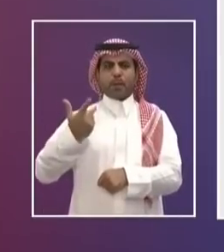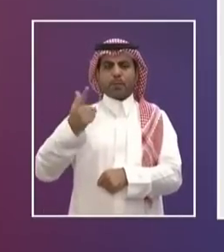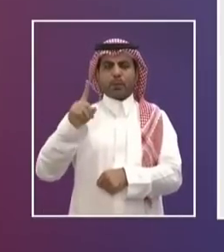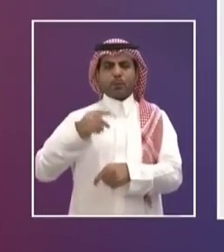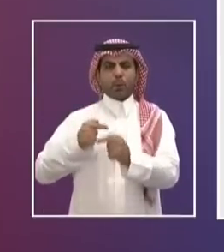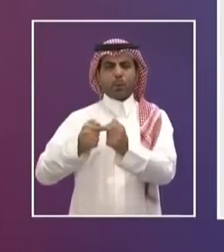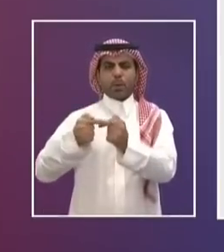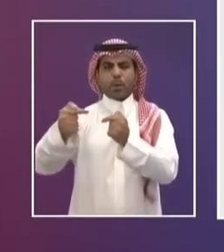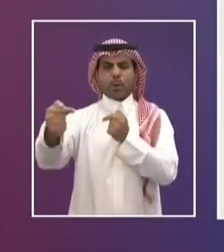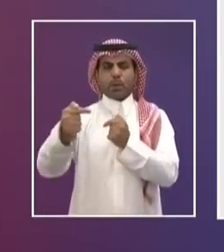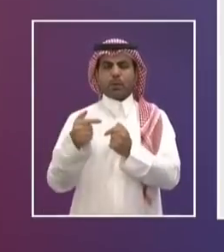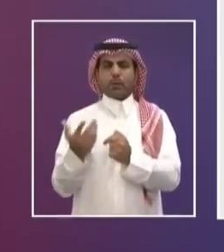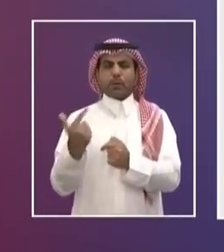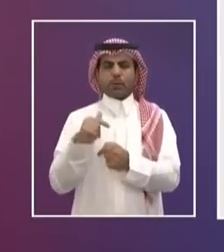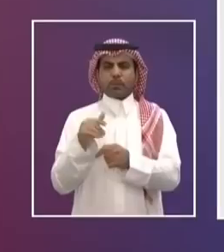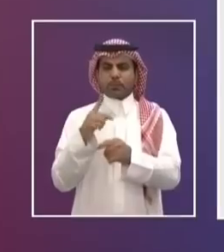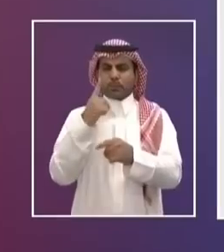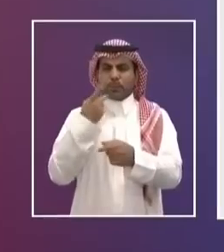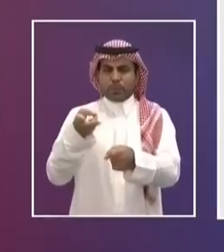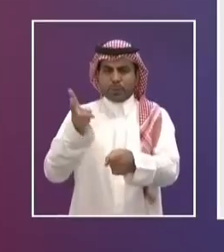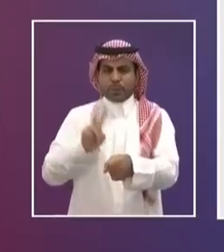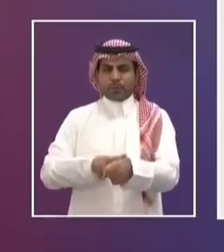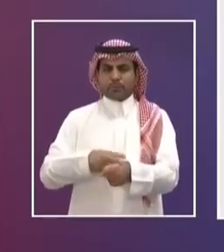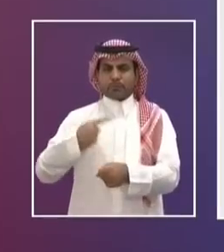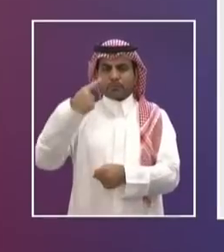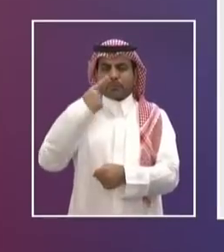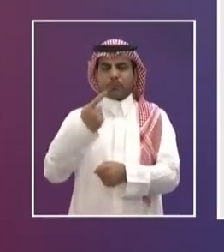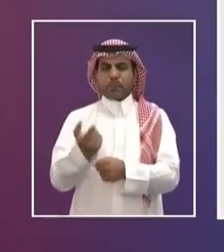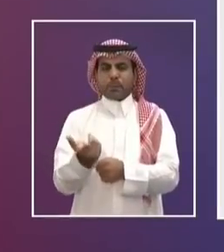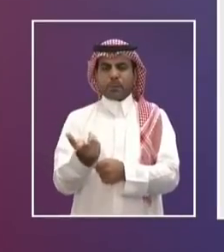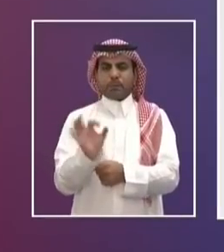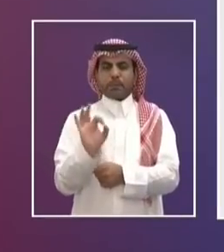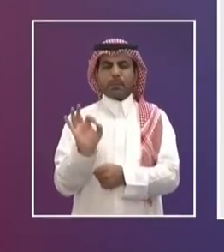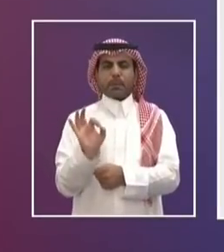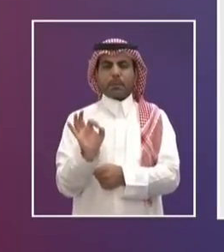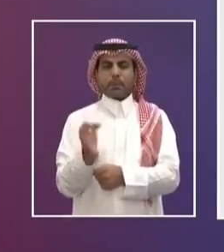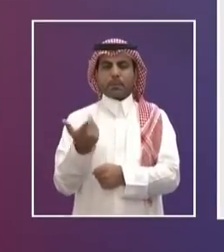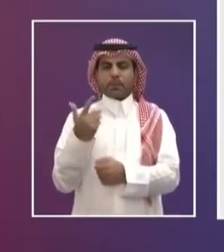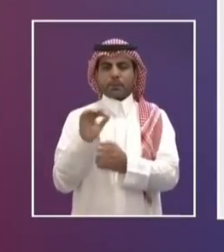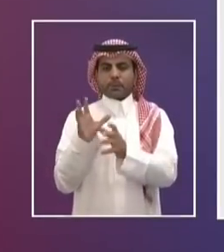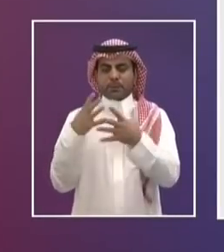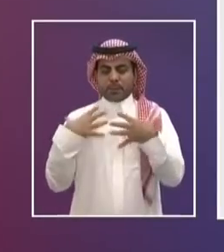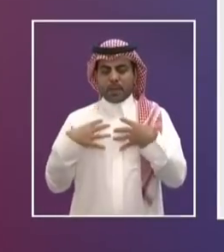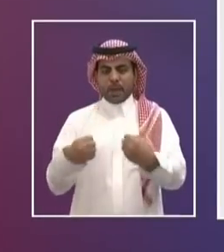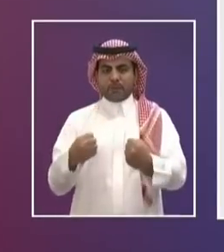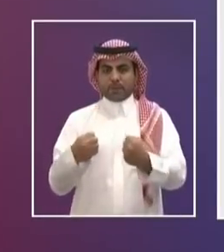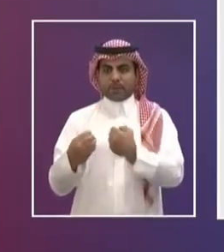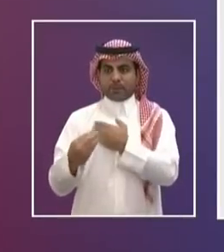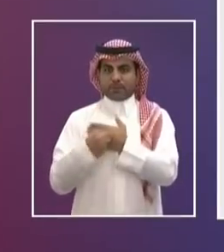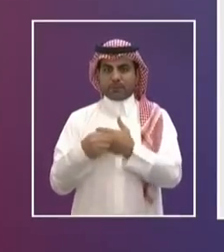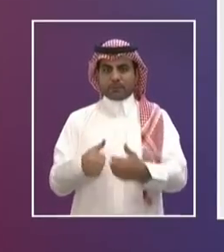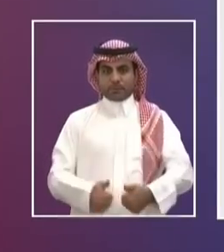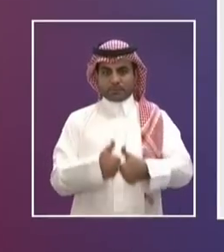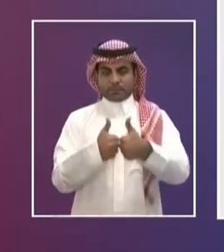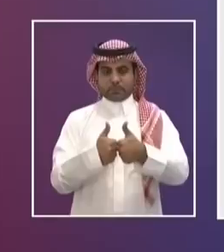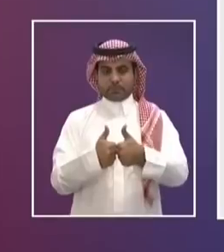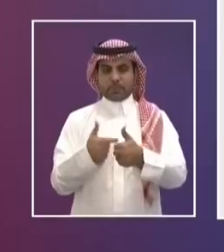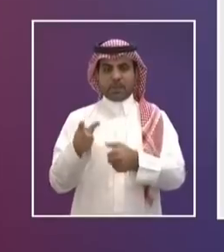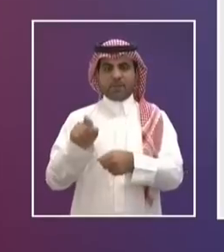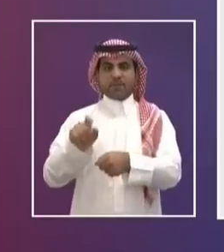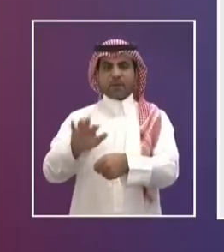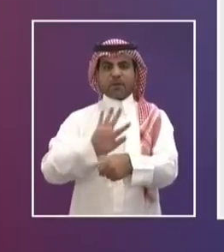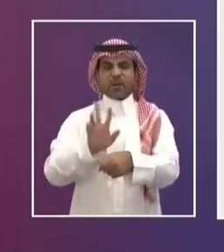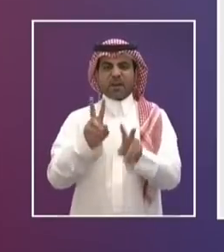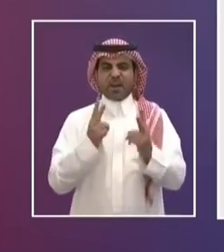تقييمه وتم إعطائه صفة التعافي، لو استمر الفيروس